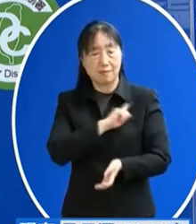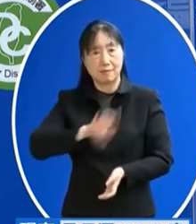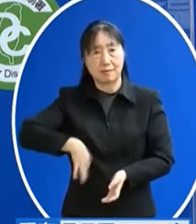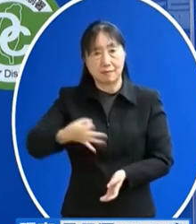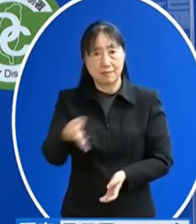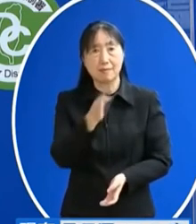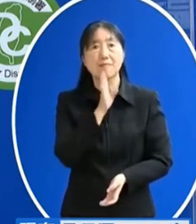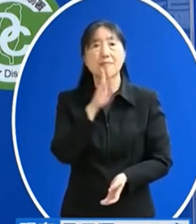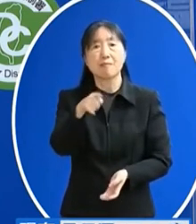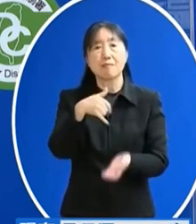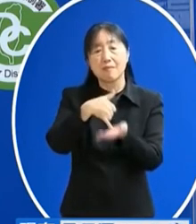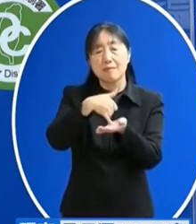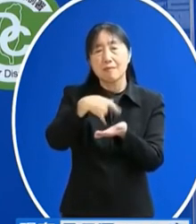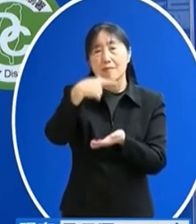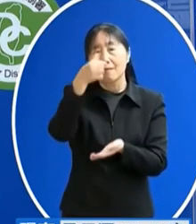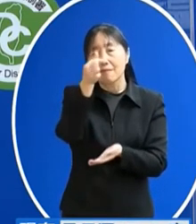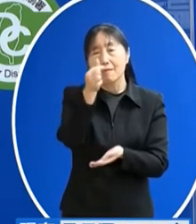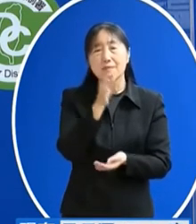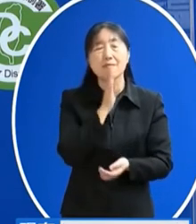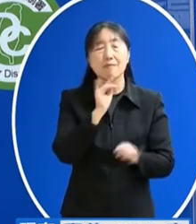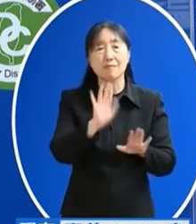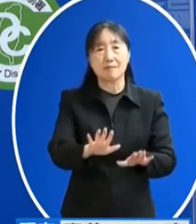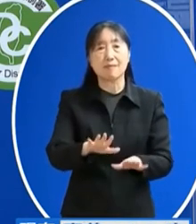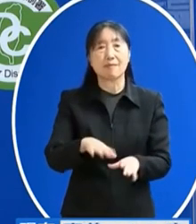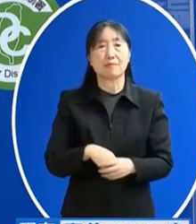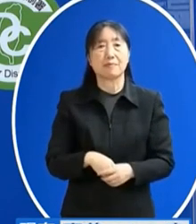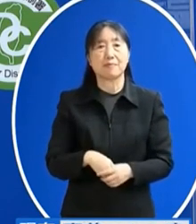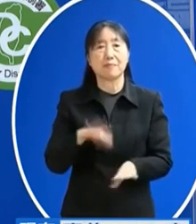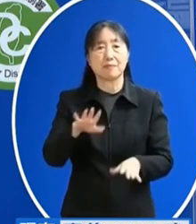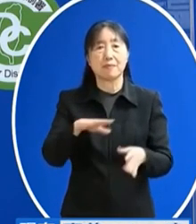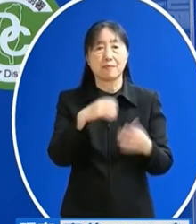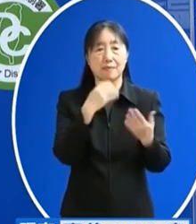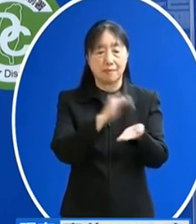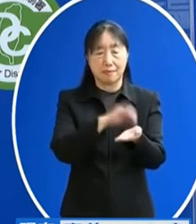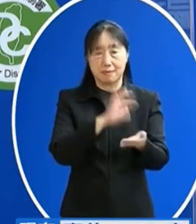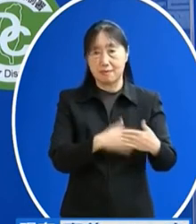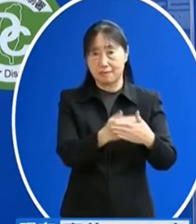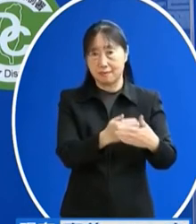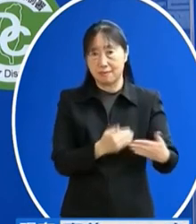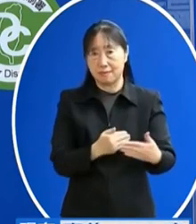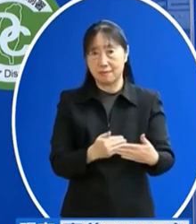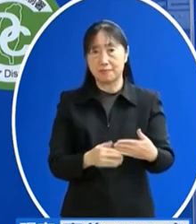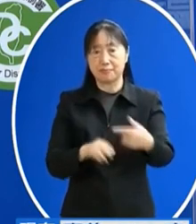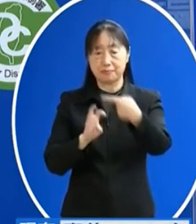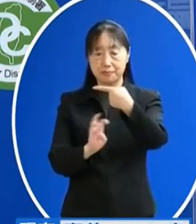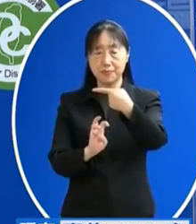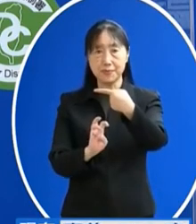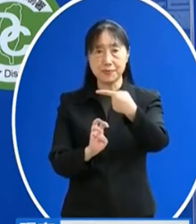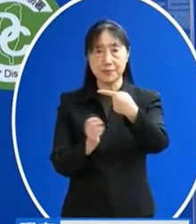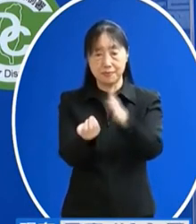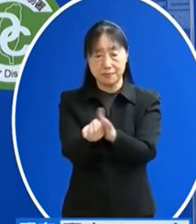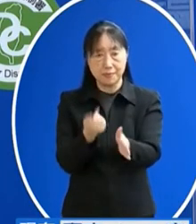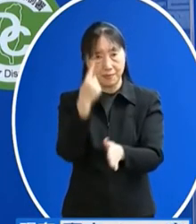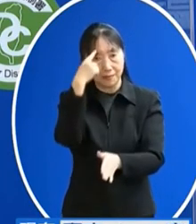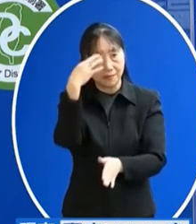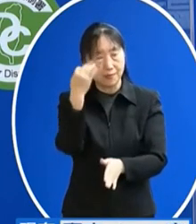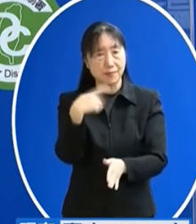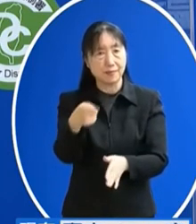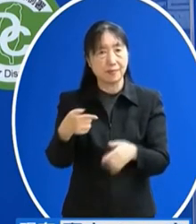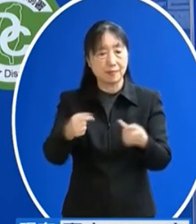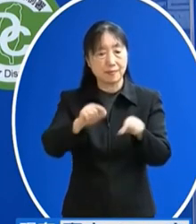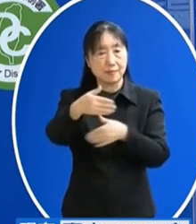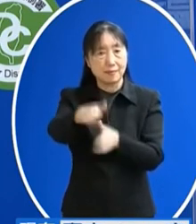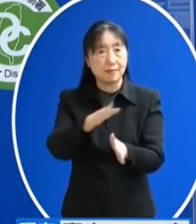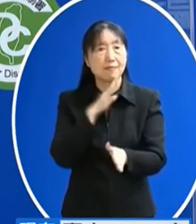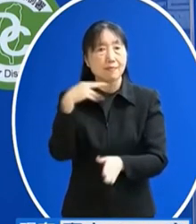呈现是弱阳性。那先收治好住院隔离。那1月30日的检体经实验室